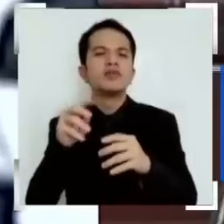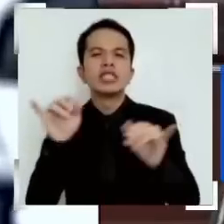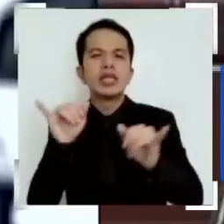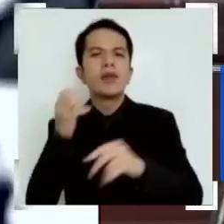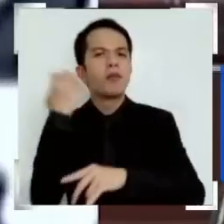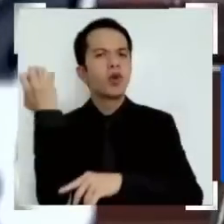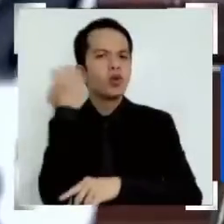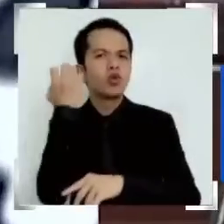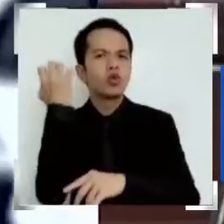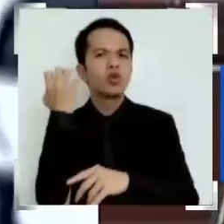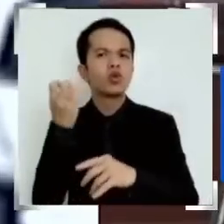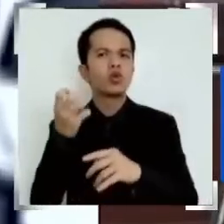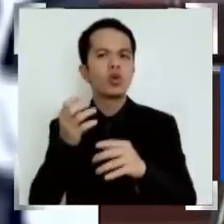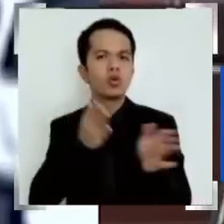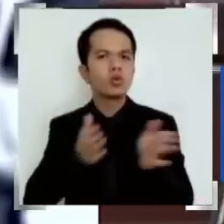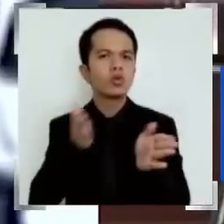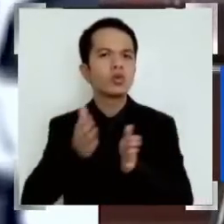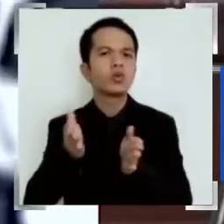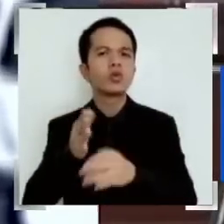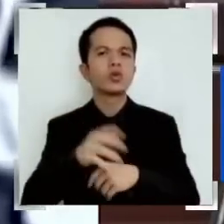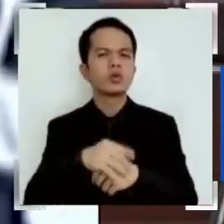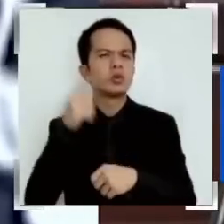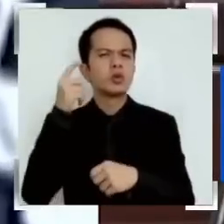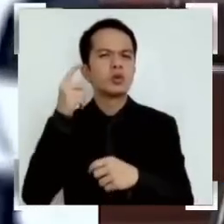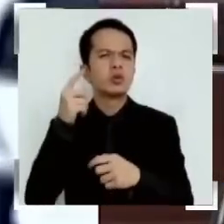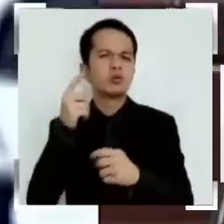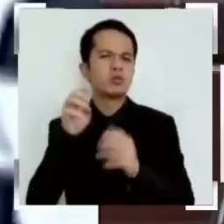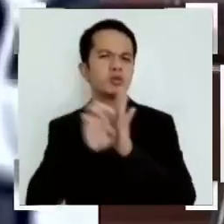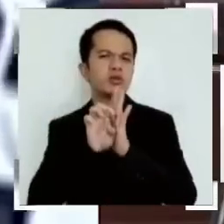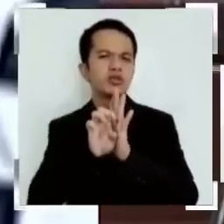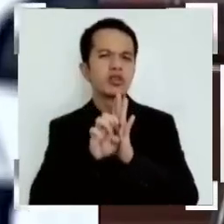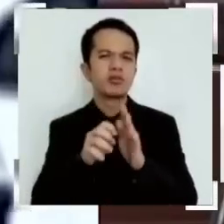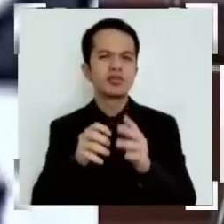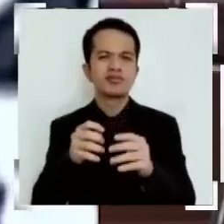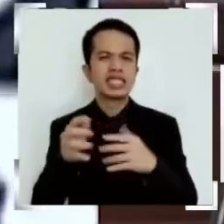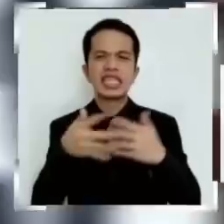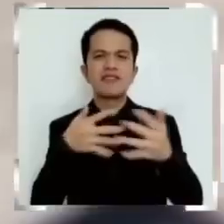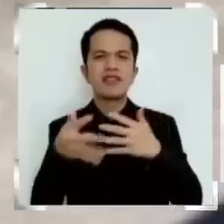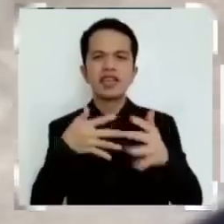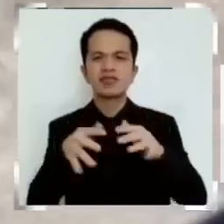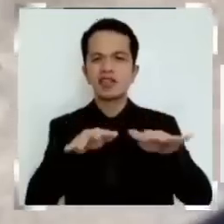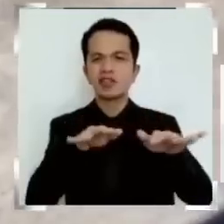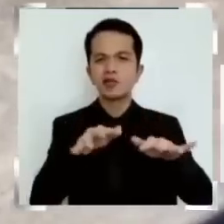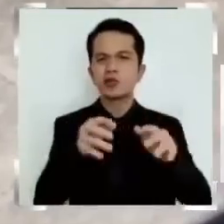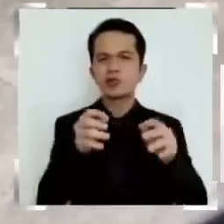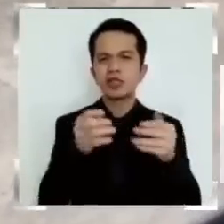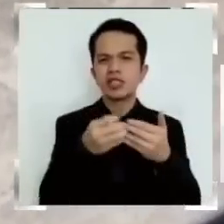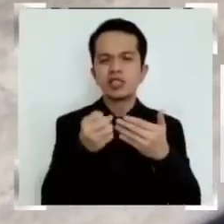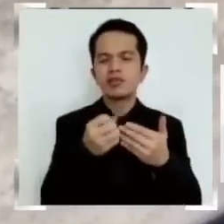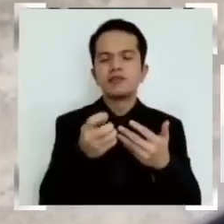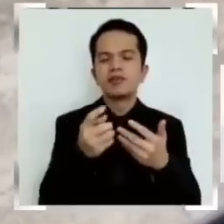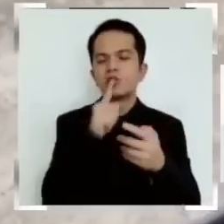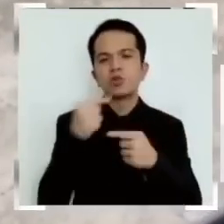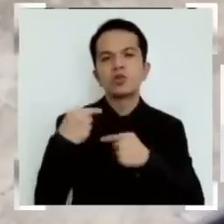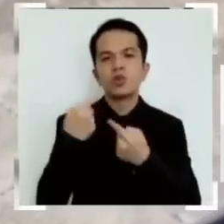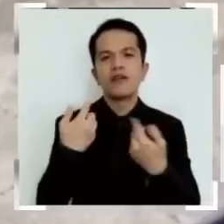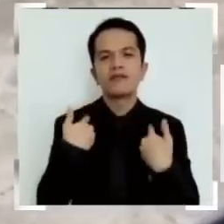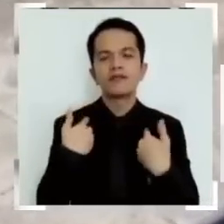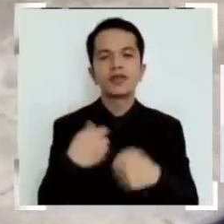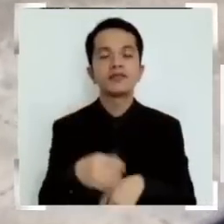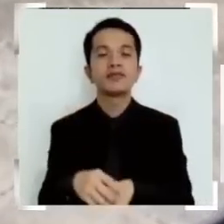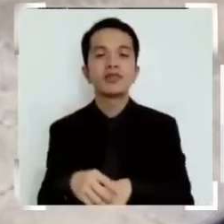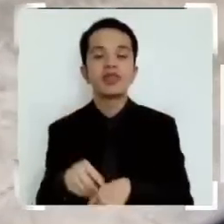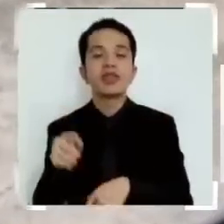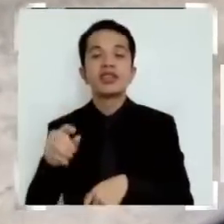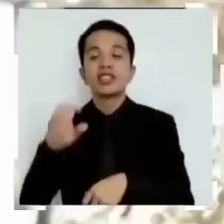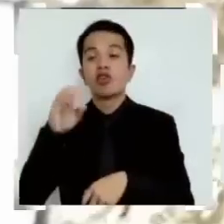siguro kung sadyang mga Helen clocks lang, baka ito ay dati na. Sa lubang Occidental Mindoro kung saan